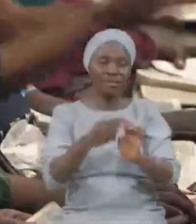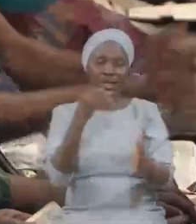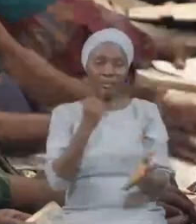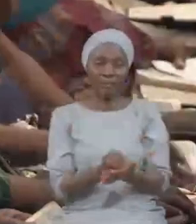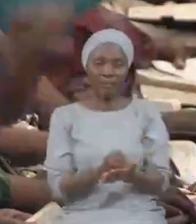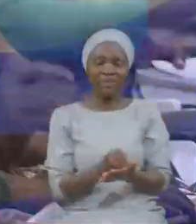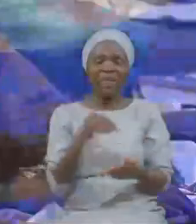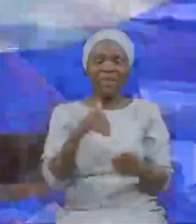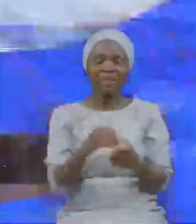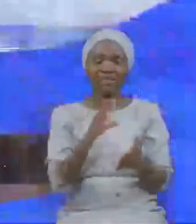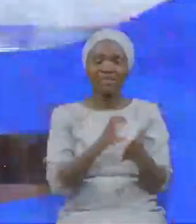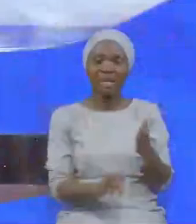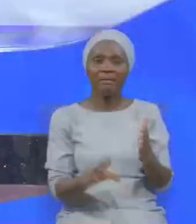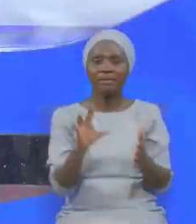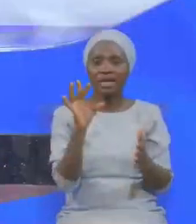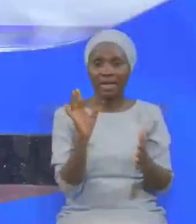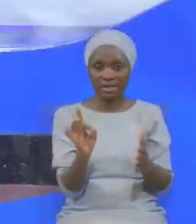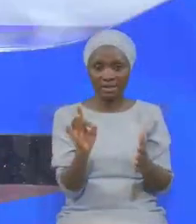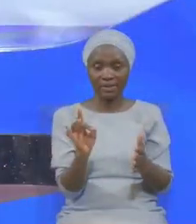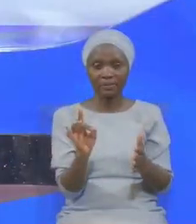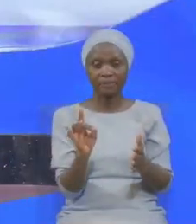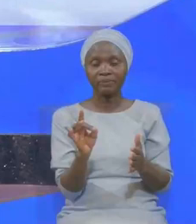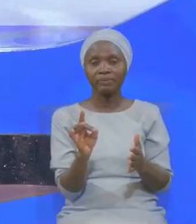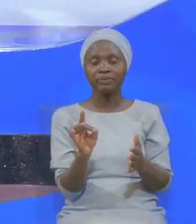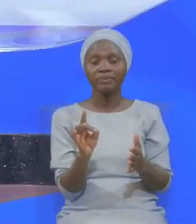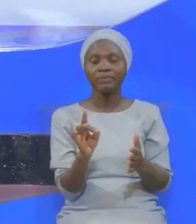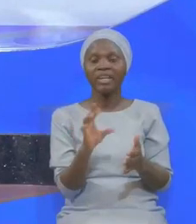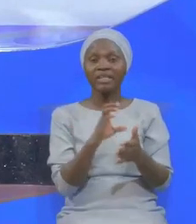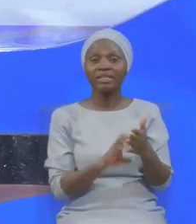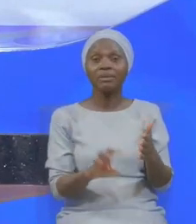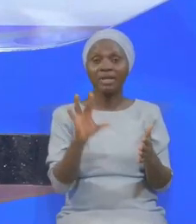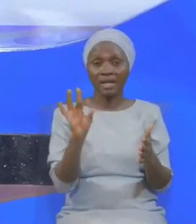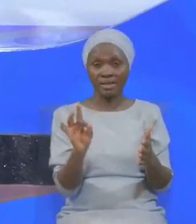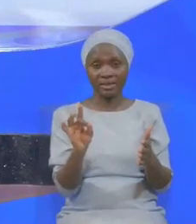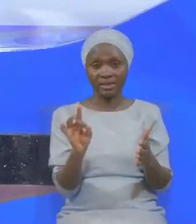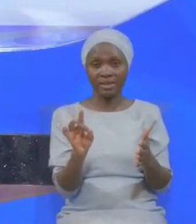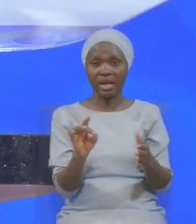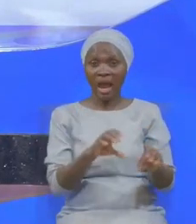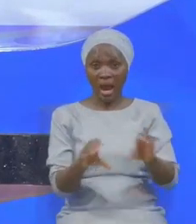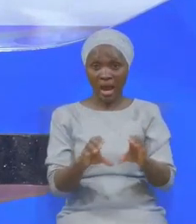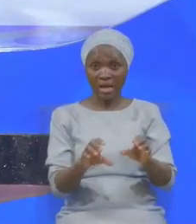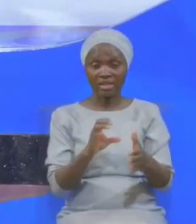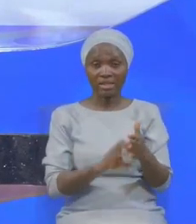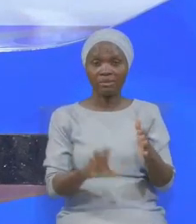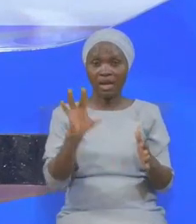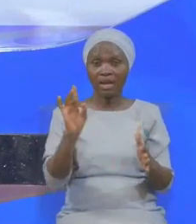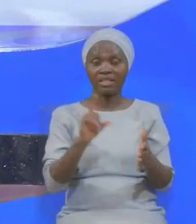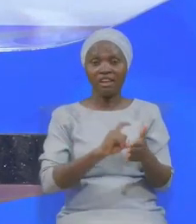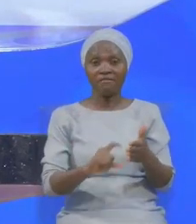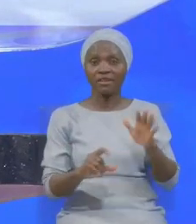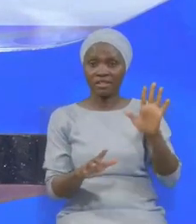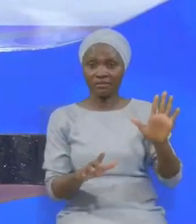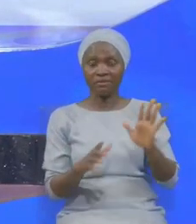la puissance à la maison. Chapitre 8, chapitre acte 8,